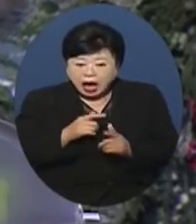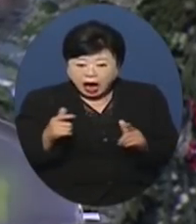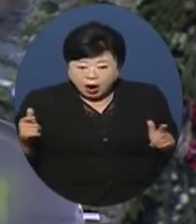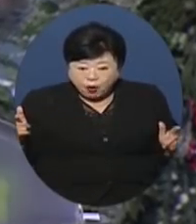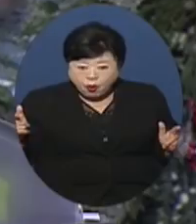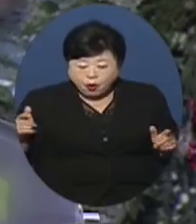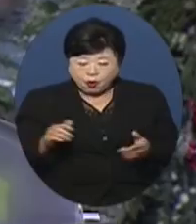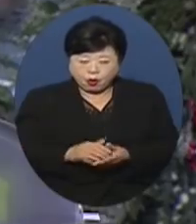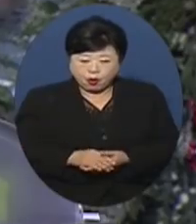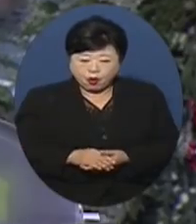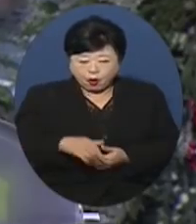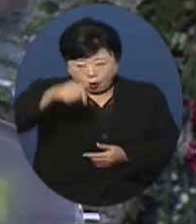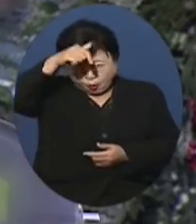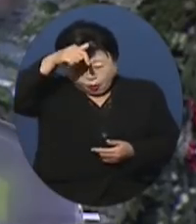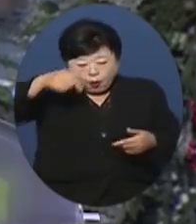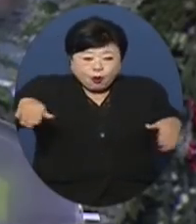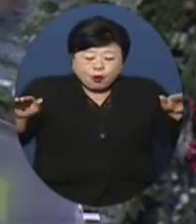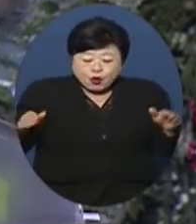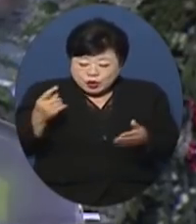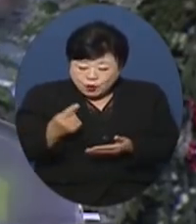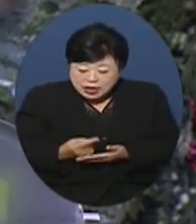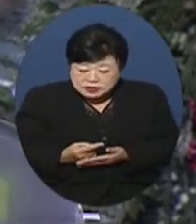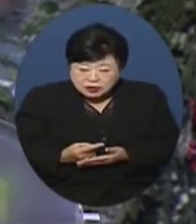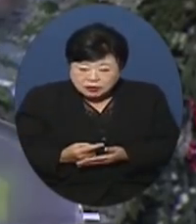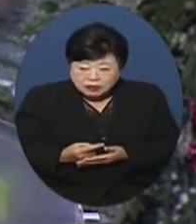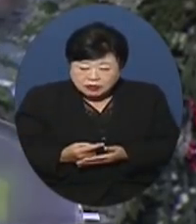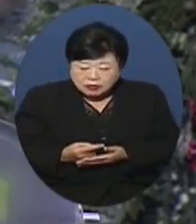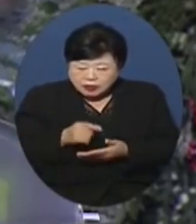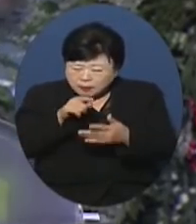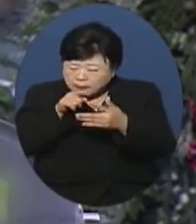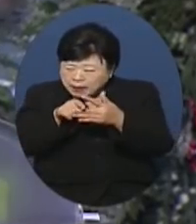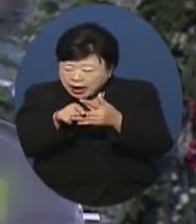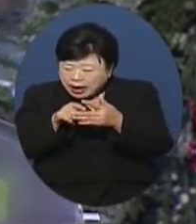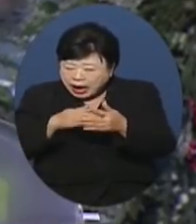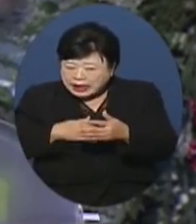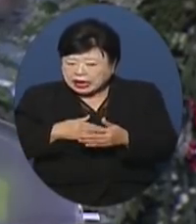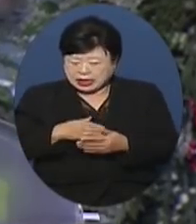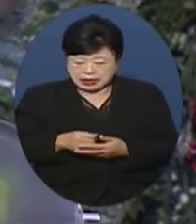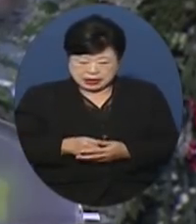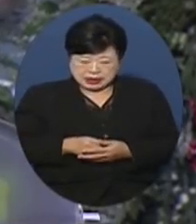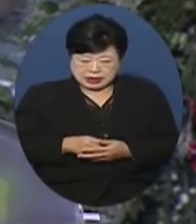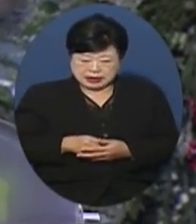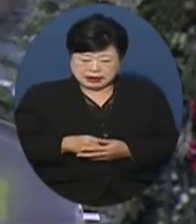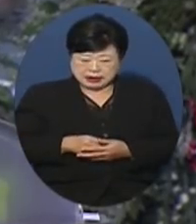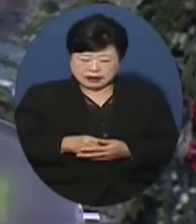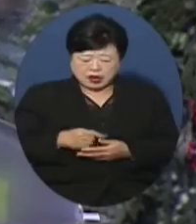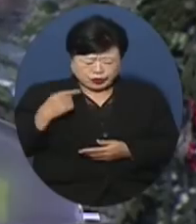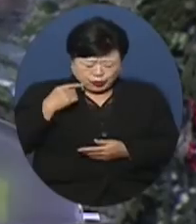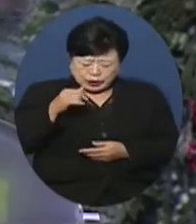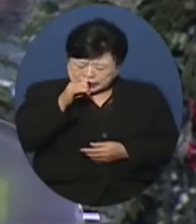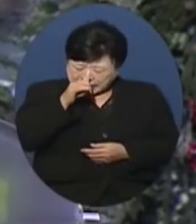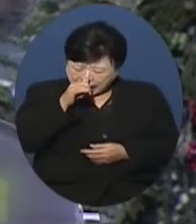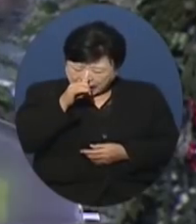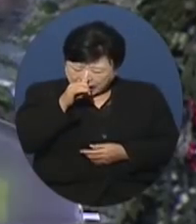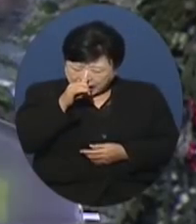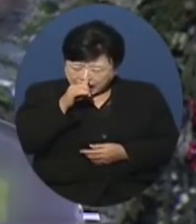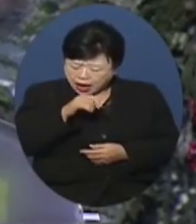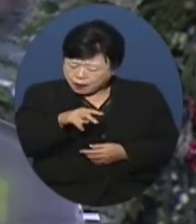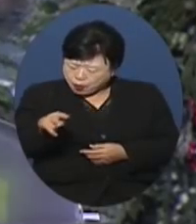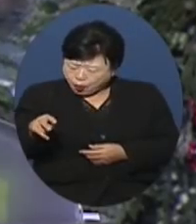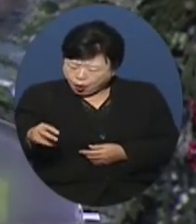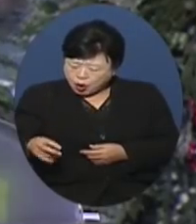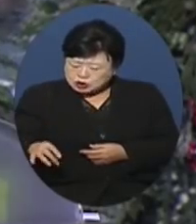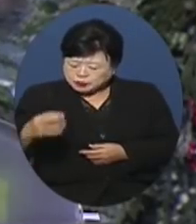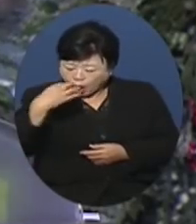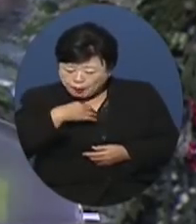그렇지가 않아요. 꿩도 지혜가 있는지 돈이 독이 된 콩을 덥석